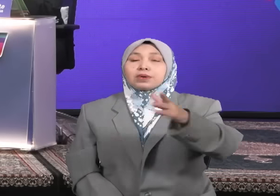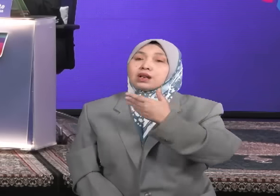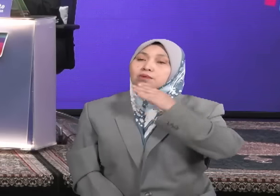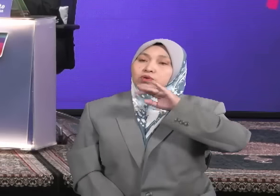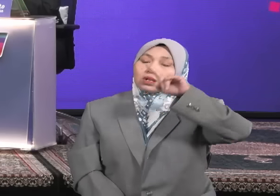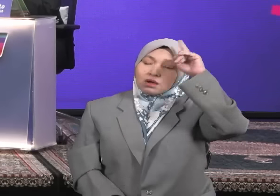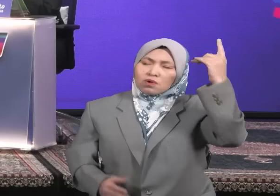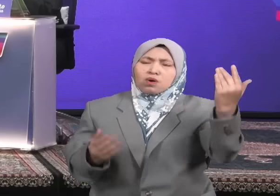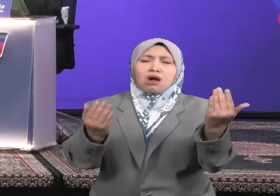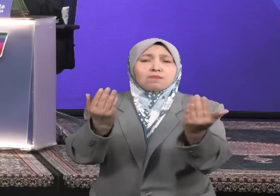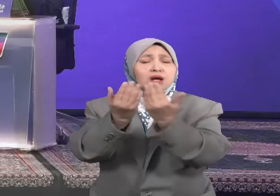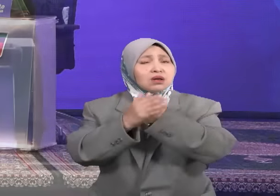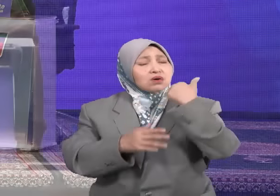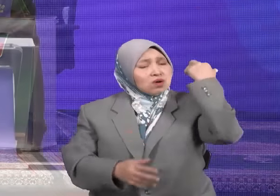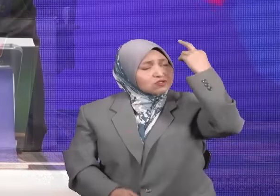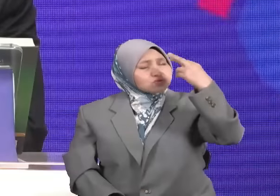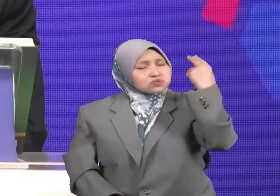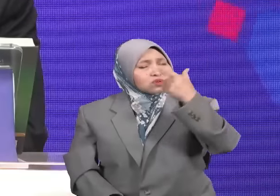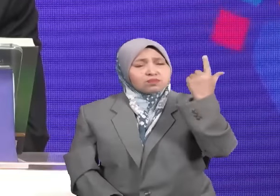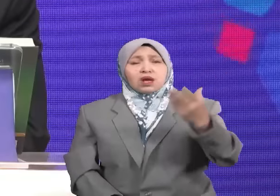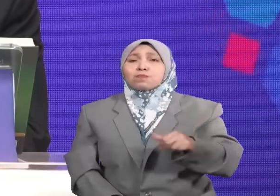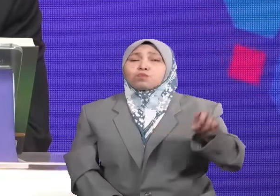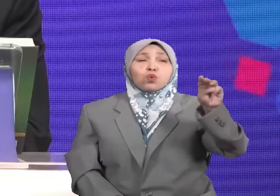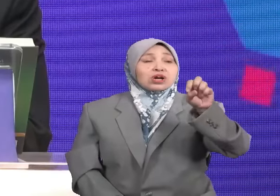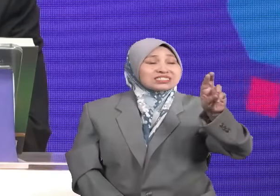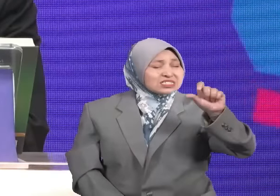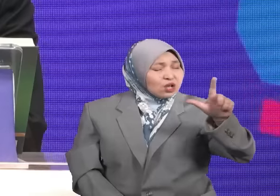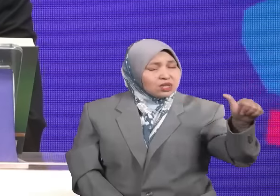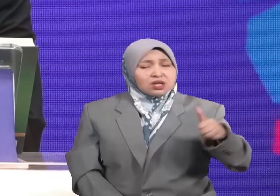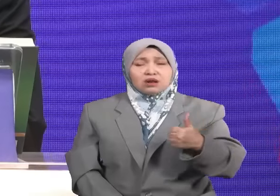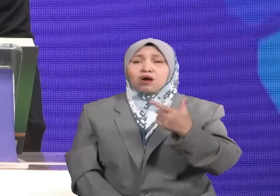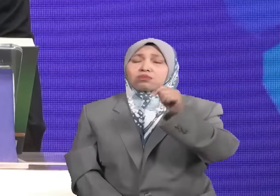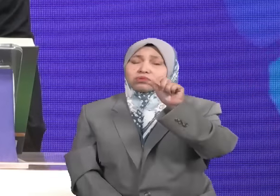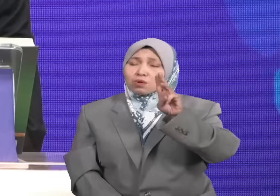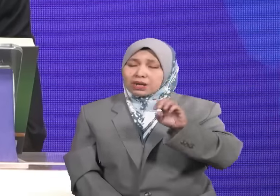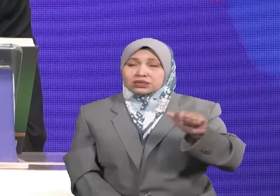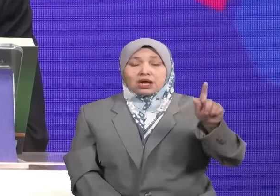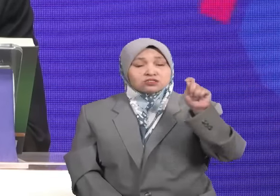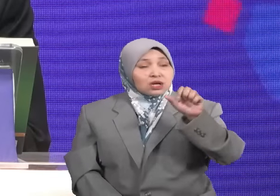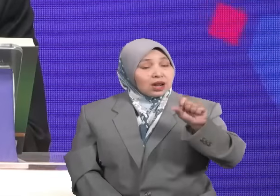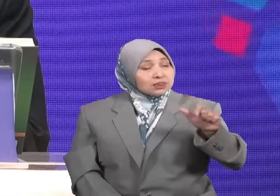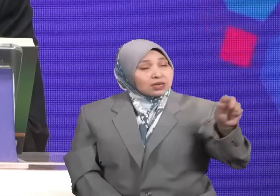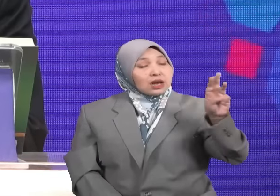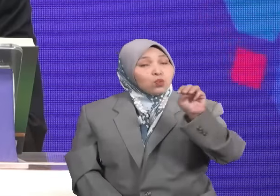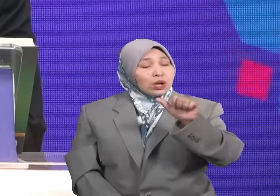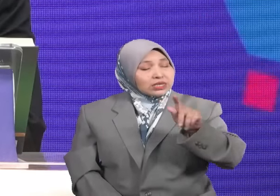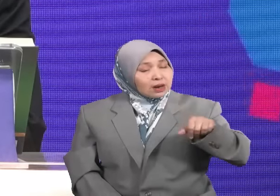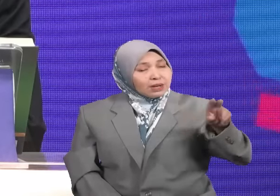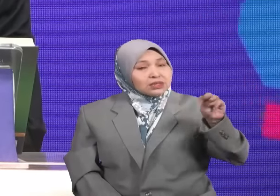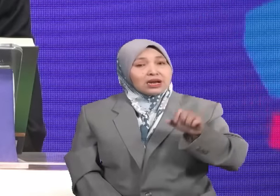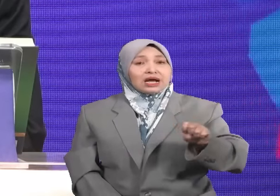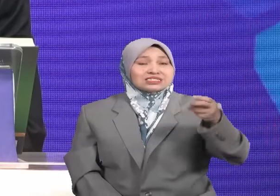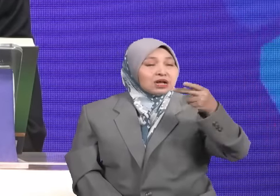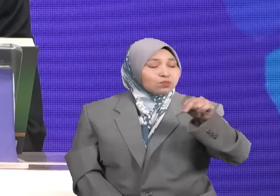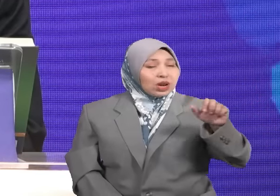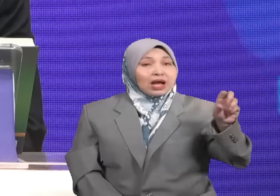Alhamdulillah Rabbil Alamin. Wassalatu wassalamu ala asrafil mursalin. Allahumma taqabbal minna salatana wa siyamana wa qiyamana innaka antas sami'ul